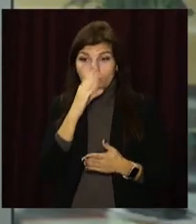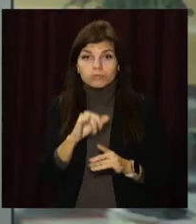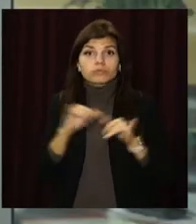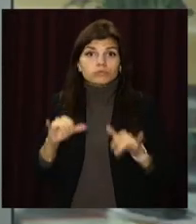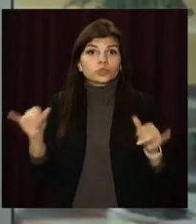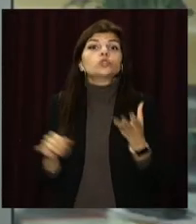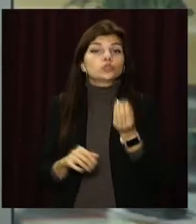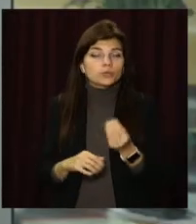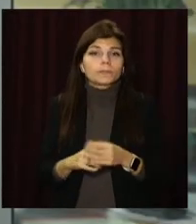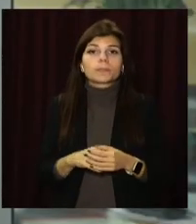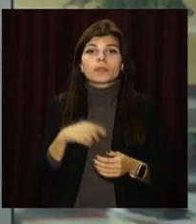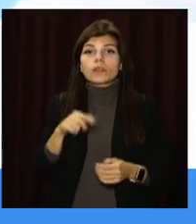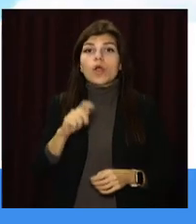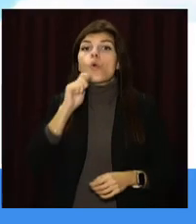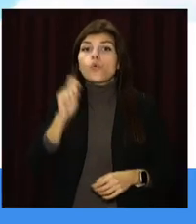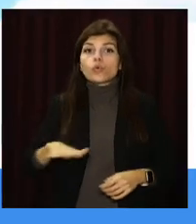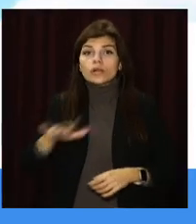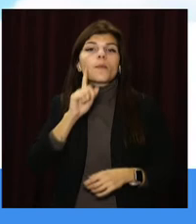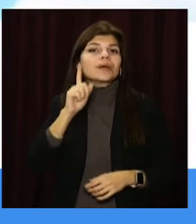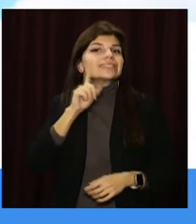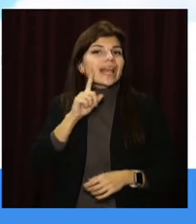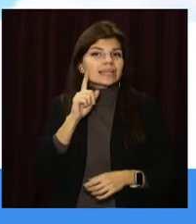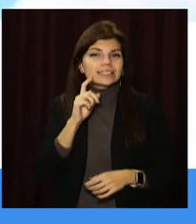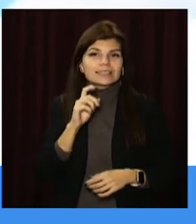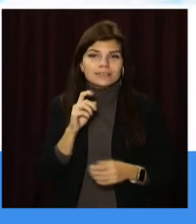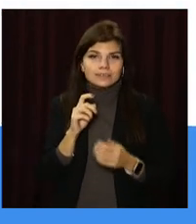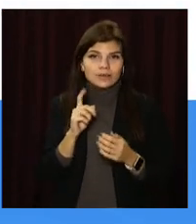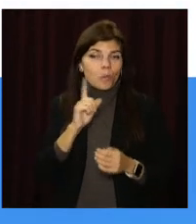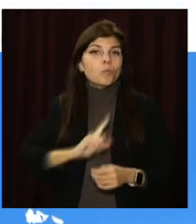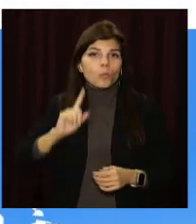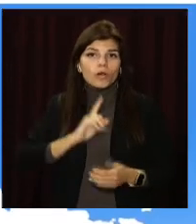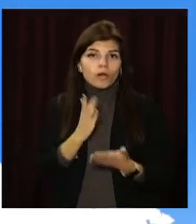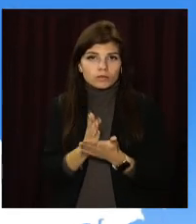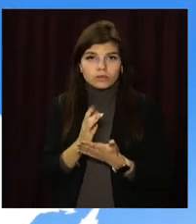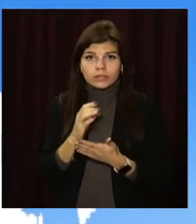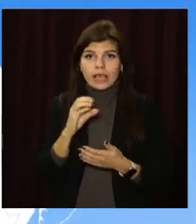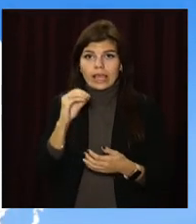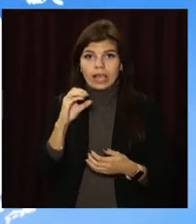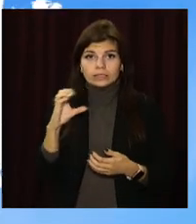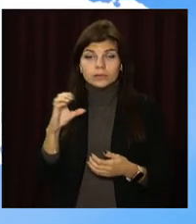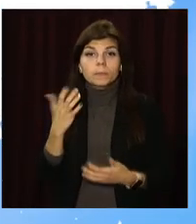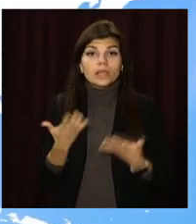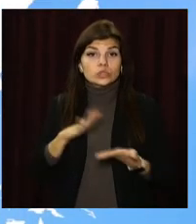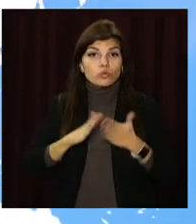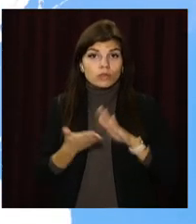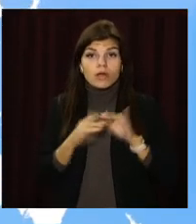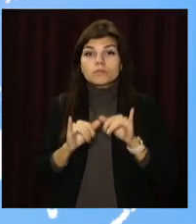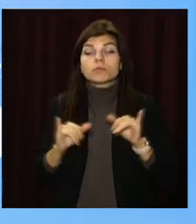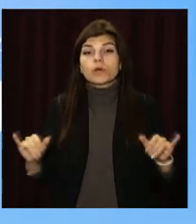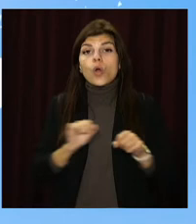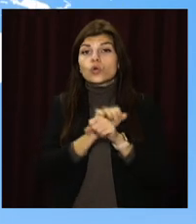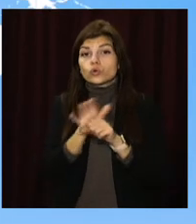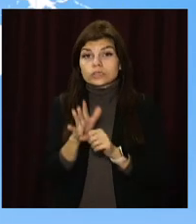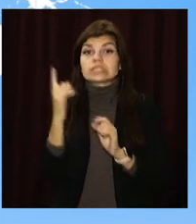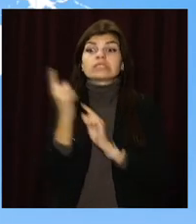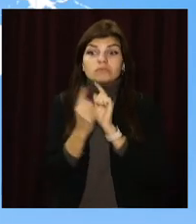Україна поки в зеленому списку ЄС. Про це повідомив речник МЗС Олег Ніколенко у Фейсбук. Але якщо ситуація з поширенням